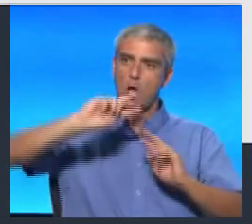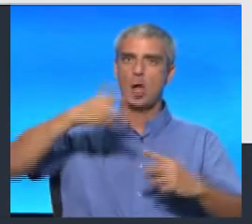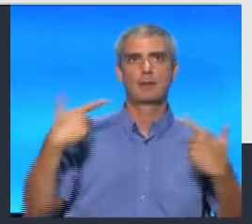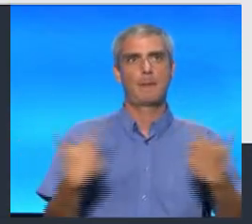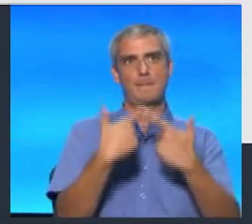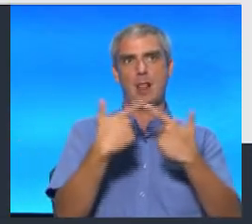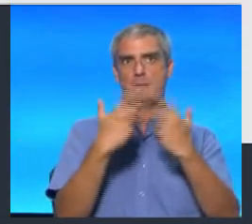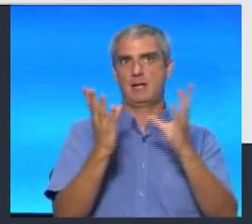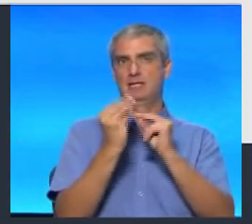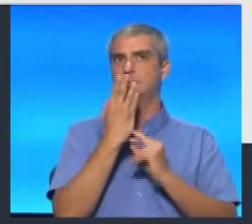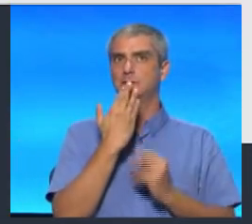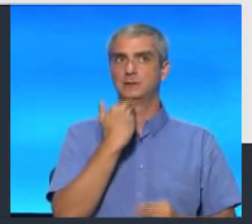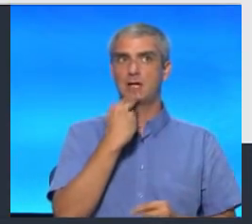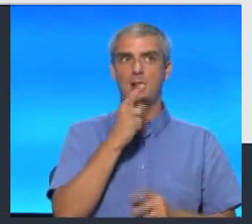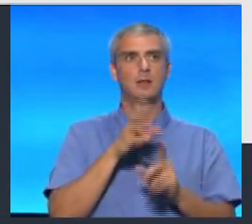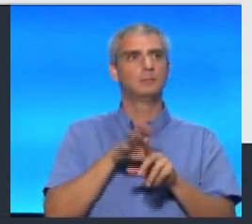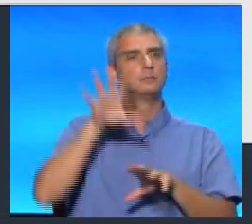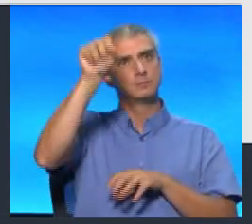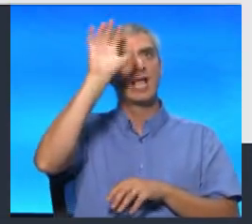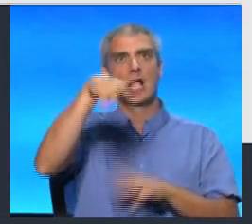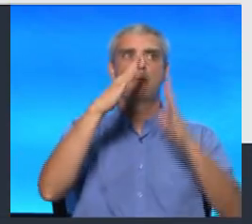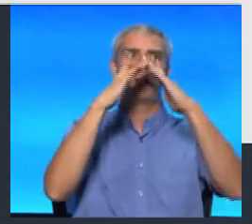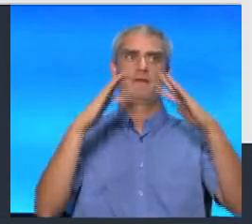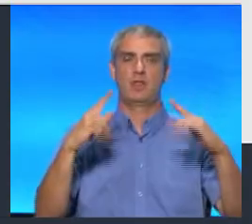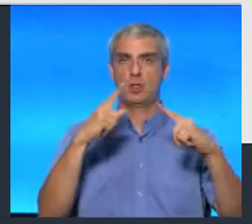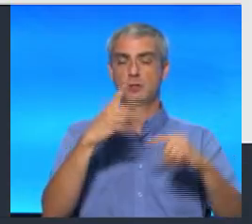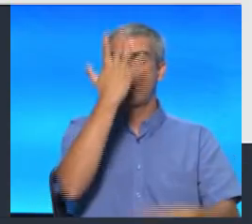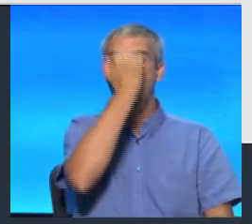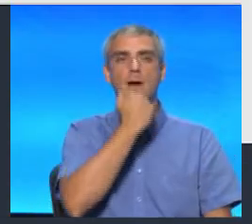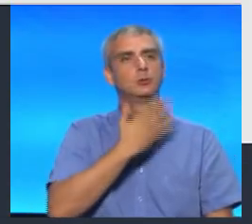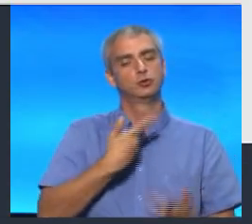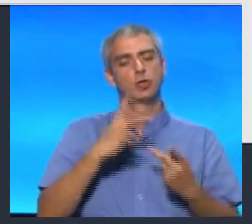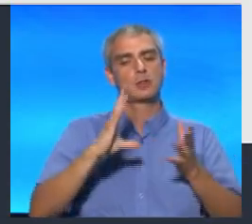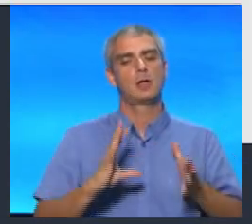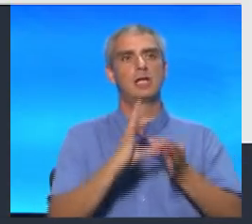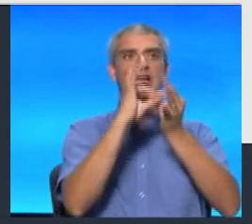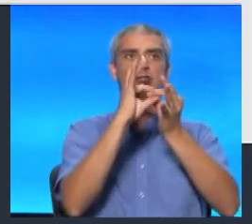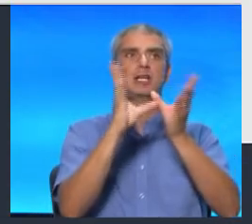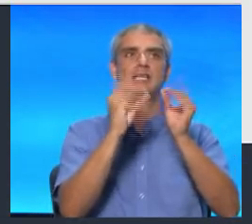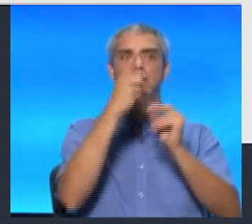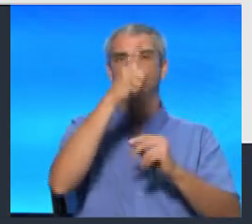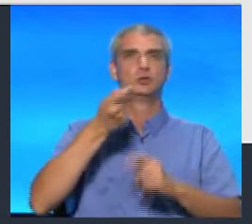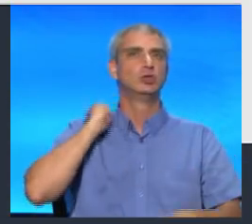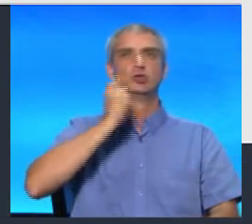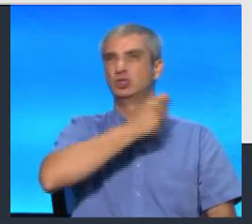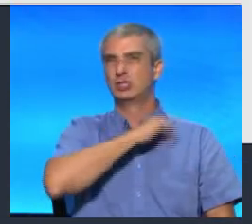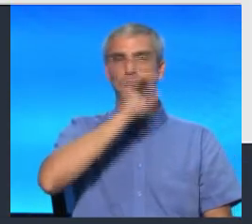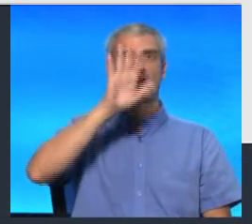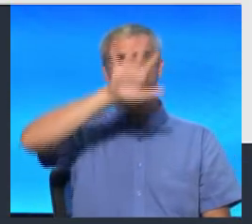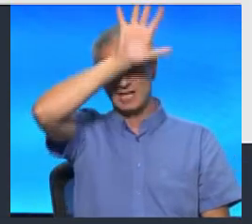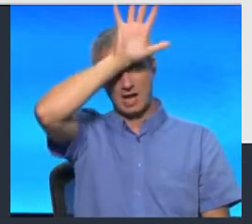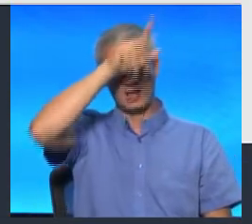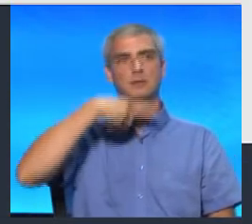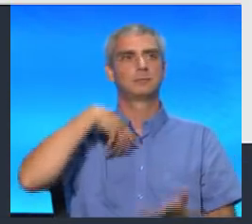מול ישראל, ושולח זרועות גם ללבנון. חמאס מעמיק את קשריו האסטרטגיים עם הציר השיעי בהובלת איראן ומבסס